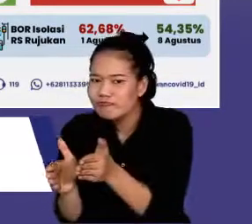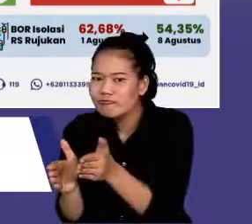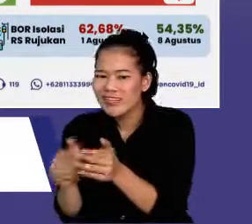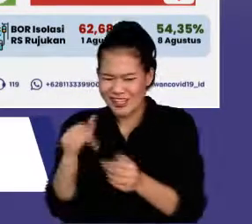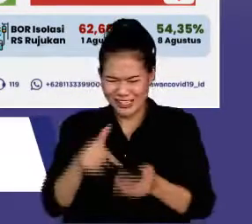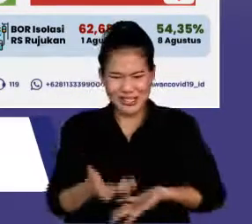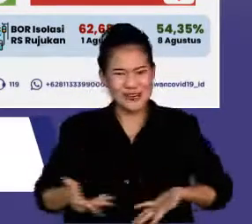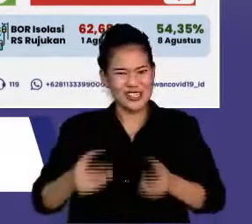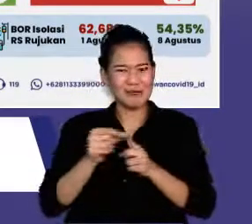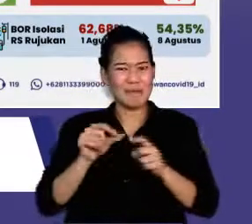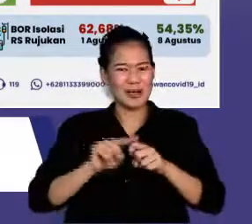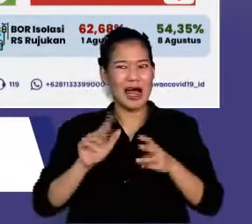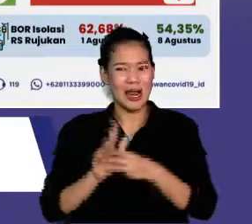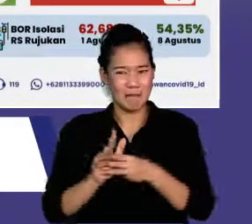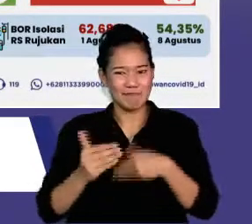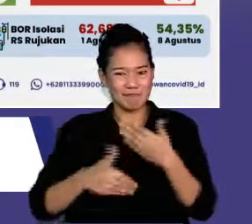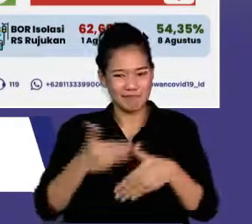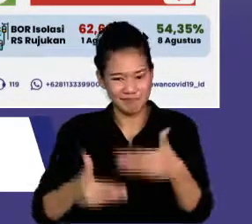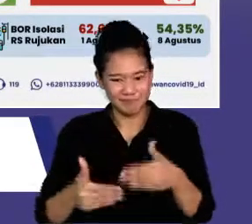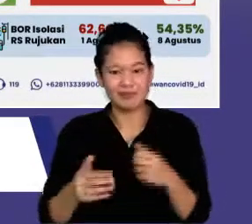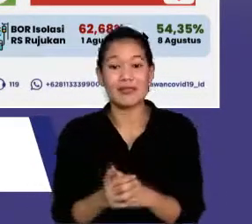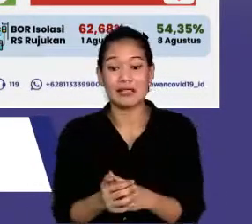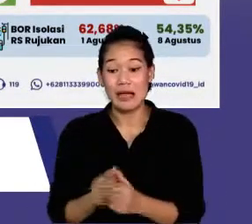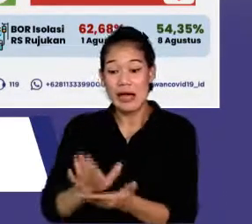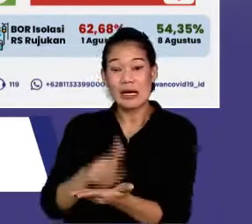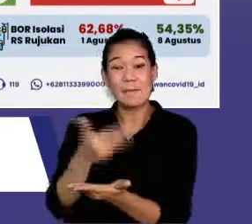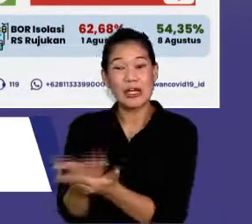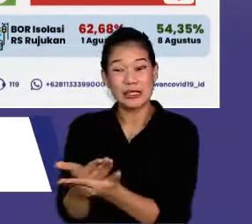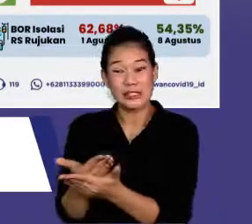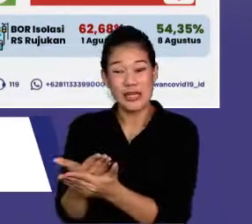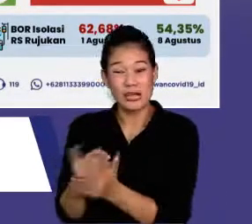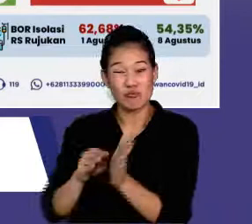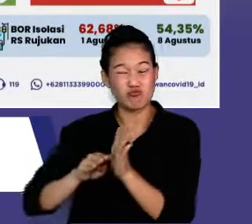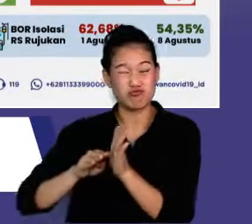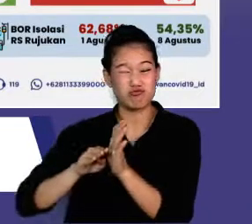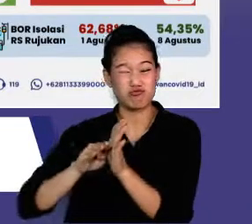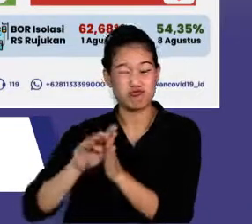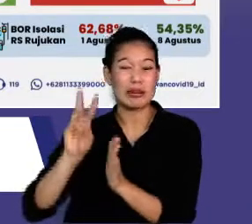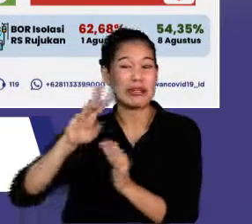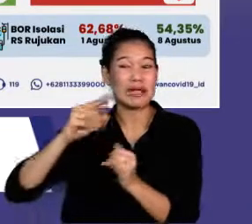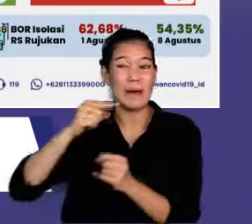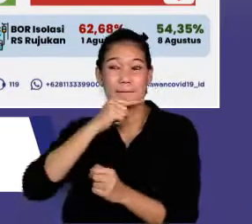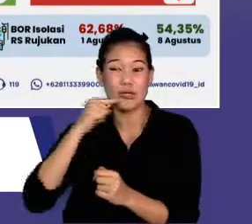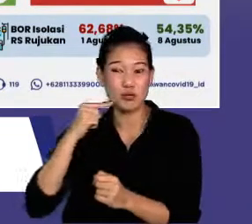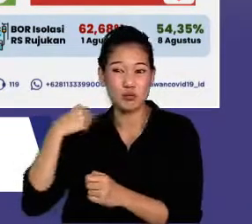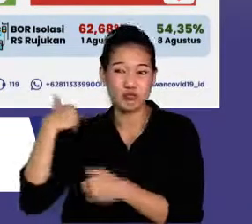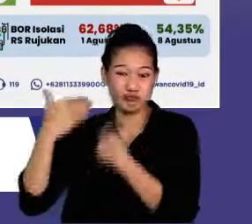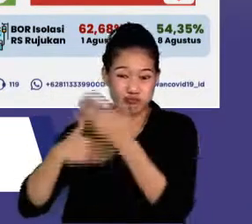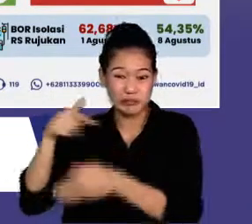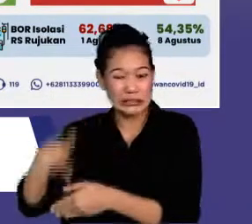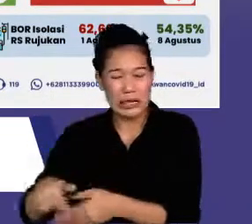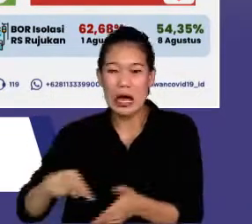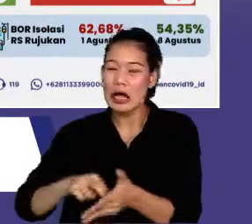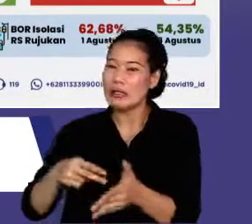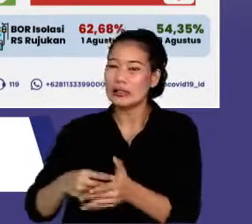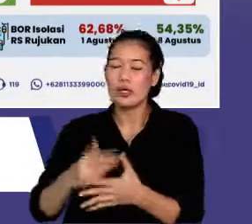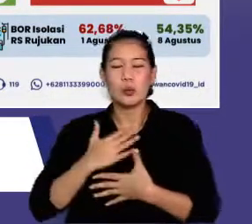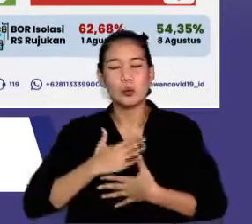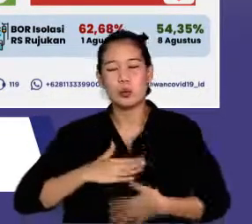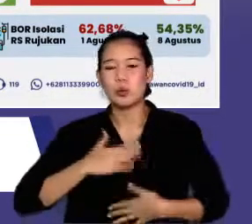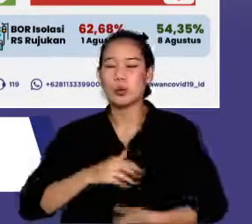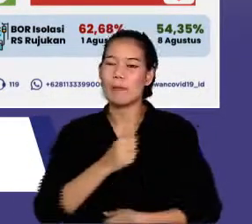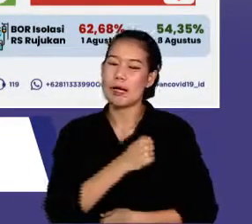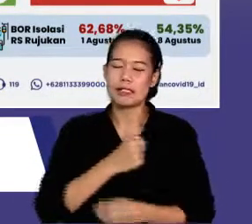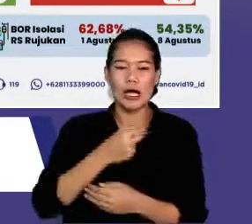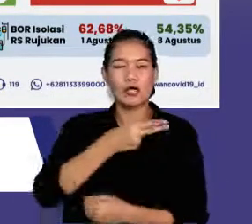ppkm ini kenaikan kematian yang telah berlangsung tiga minggu berturut-turut ini Tentunya menjadi kehilangan besar bagi